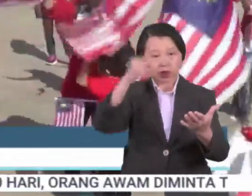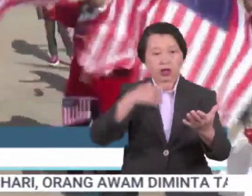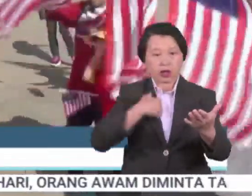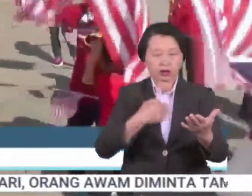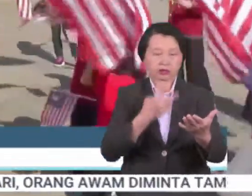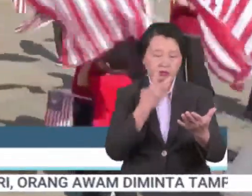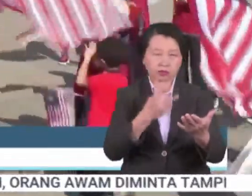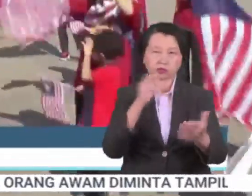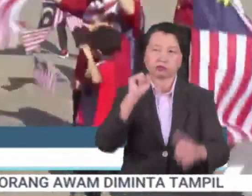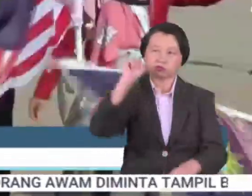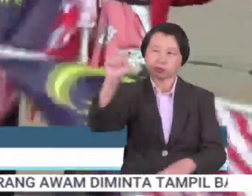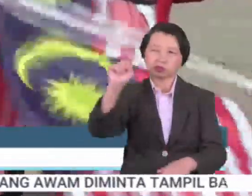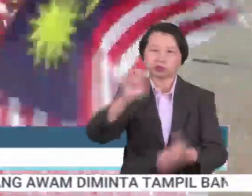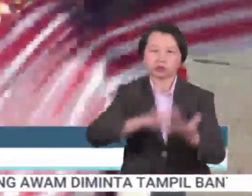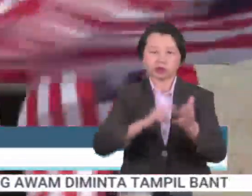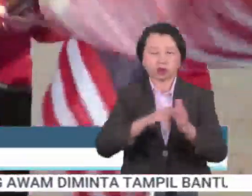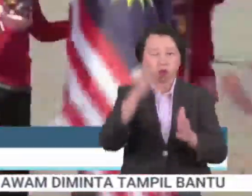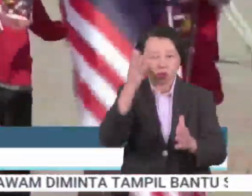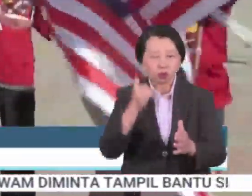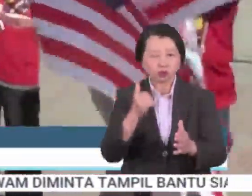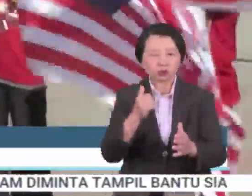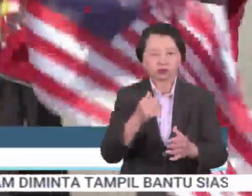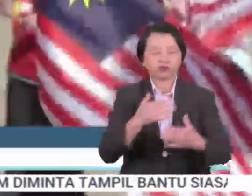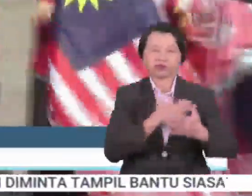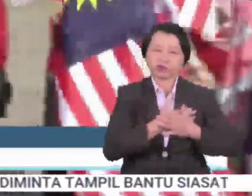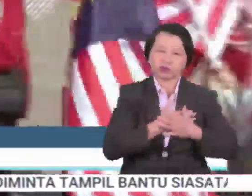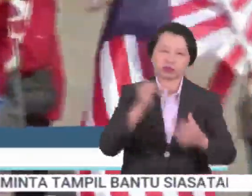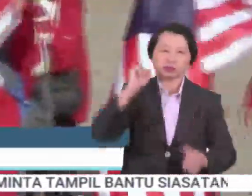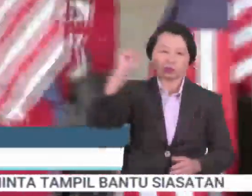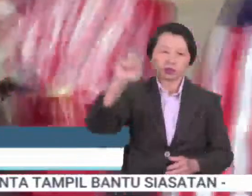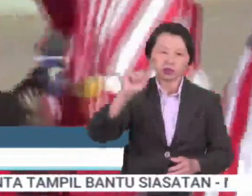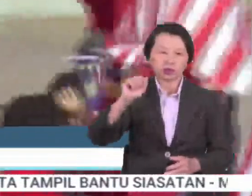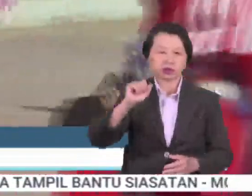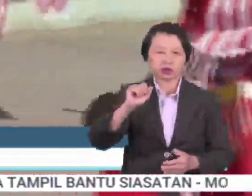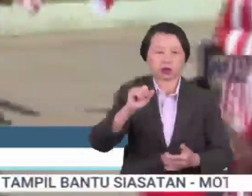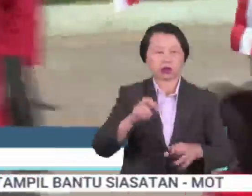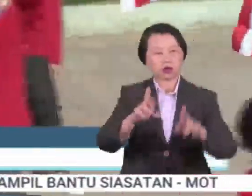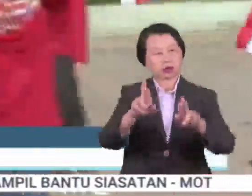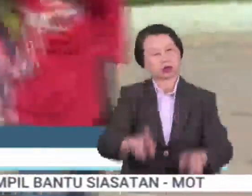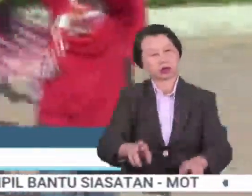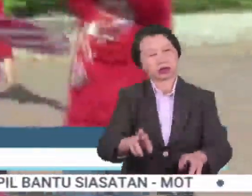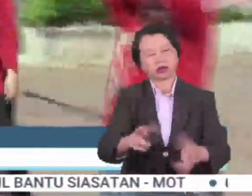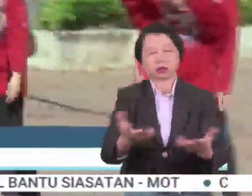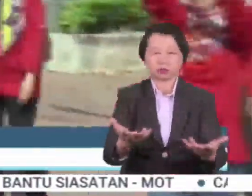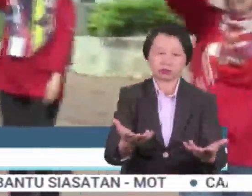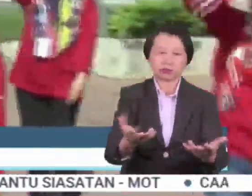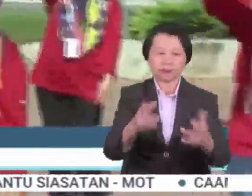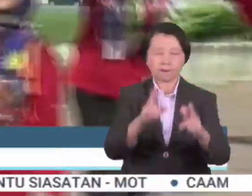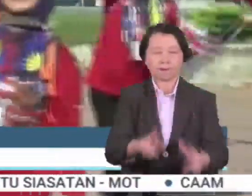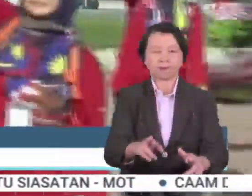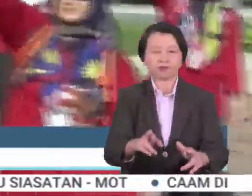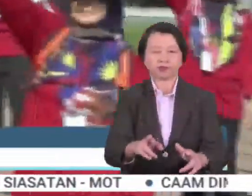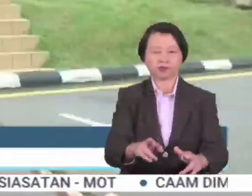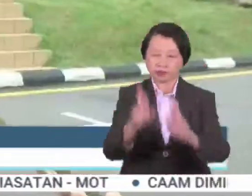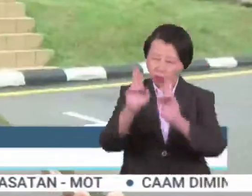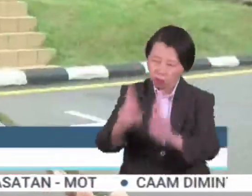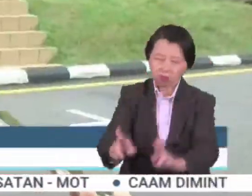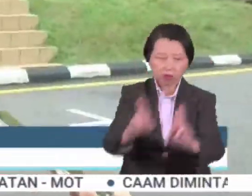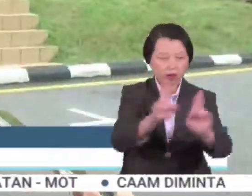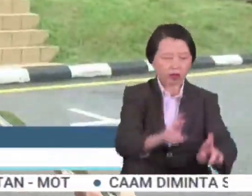ada orang yang melihat kemerdekaan itu berertinya apa jiwanya Merdeka rakyatnya saling